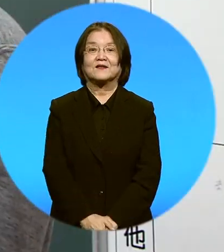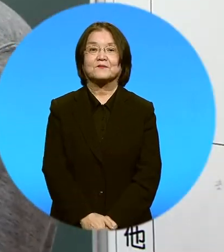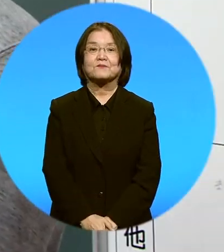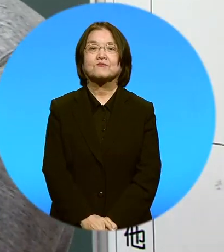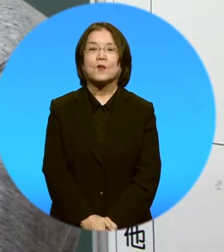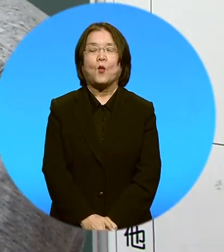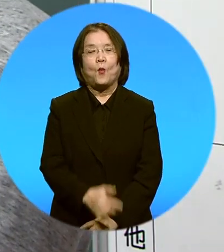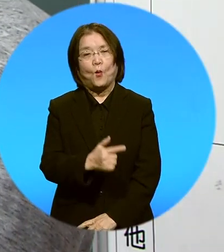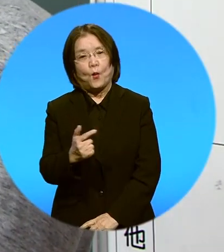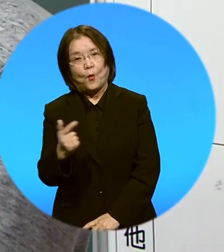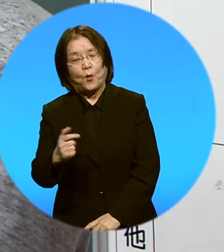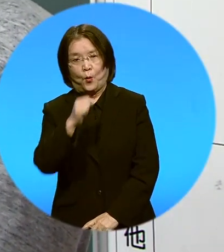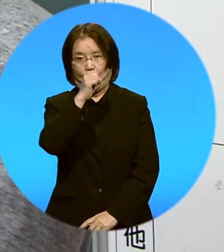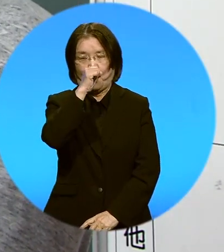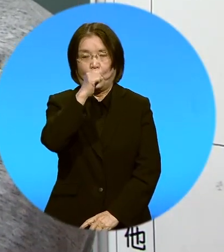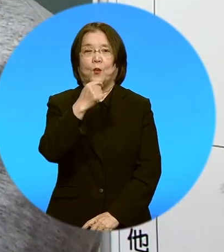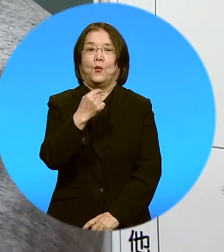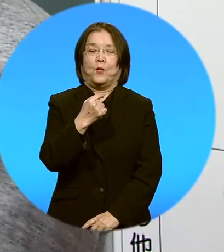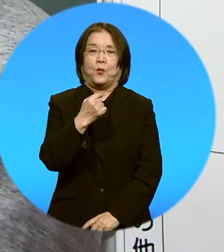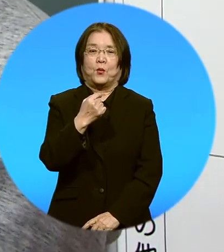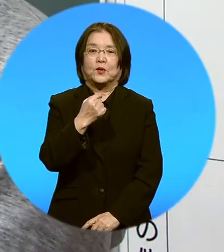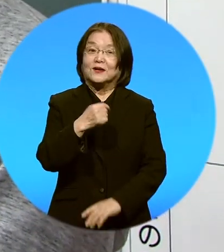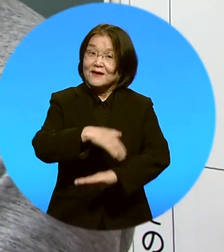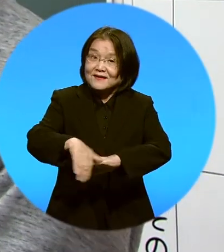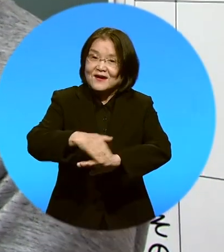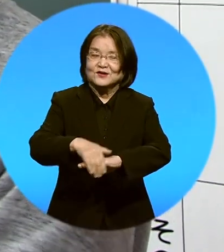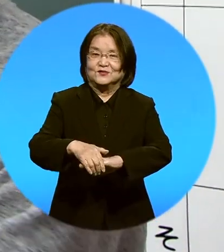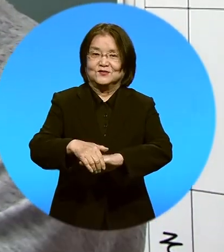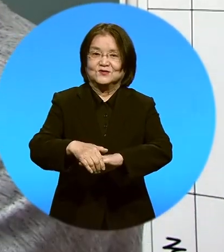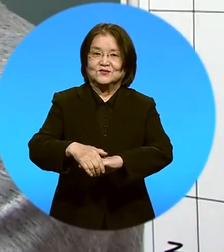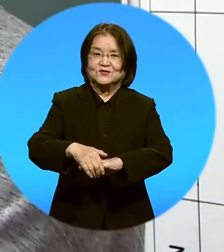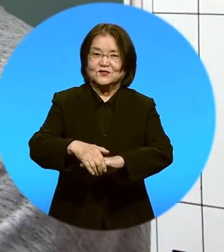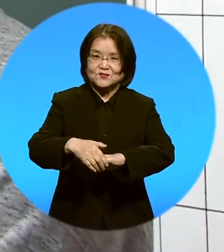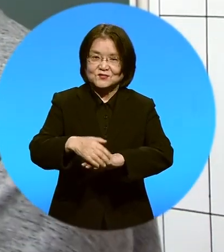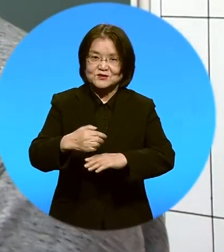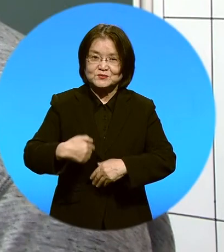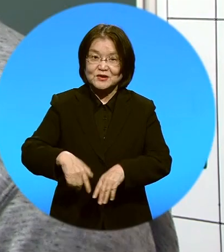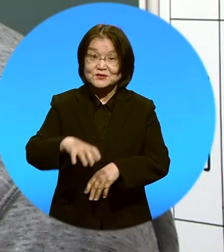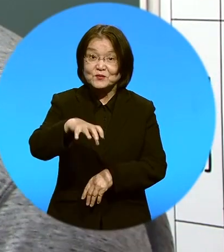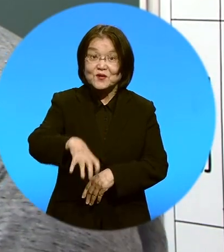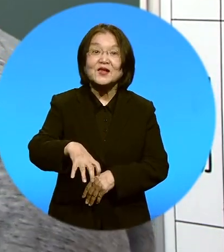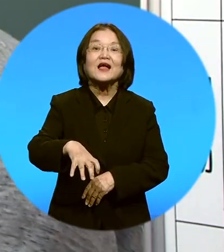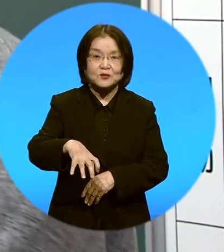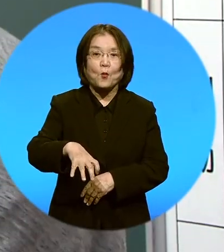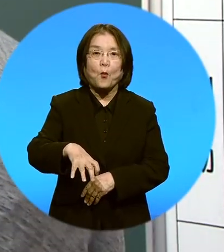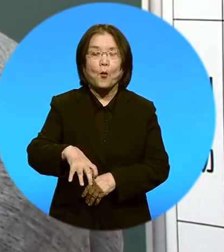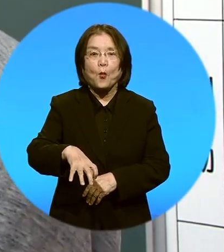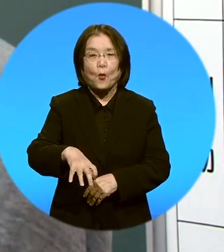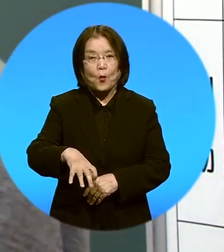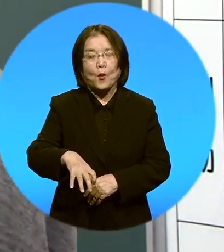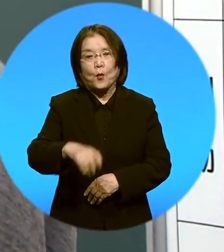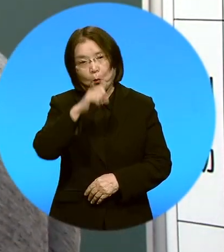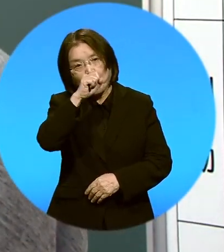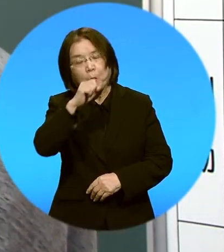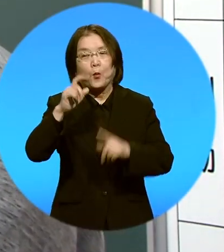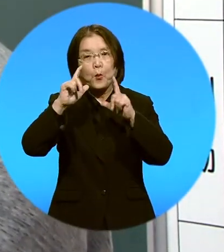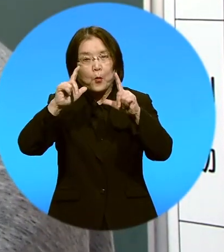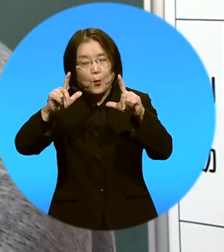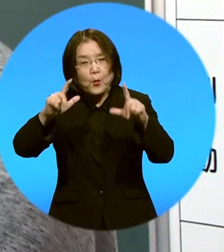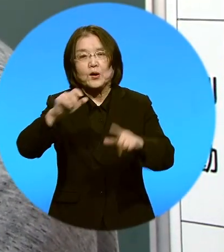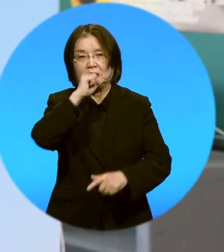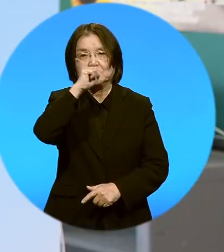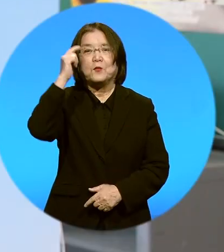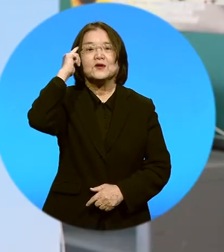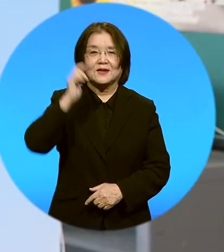もうすごくいいことだと思います。自分たちのね、あの郷土にこんなすごいものがあるんだっていうのを発信していくっていうのはすごくいいことだと思います。